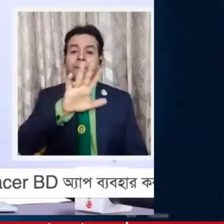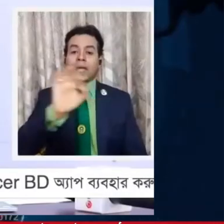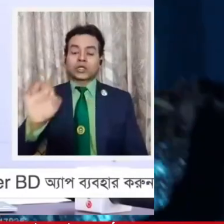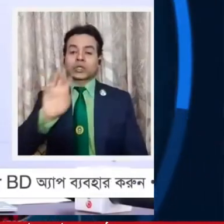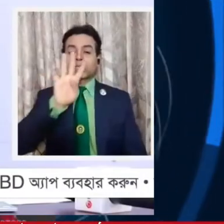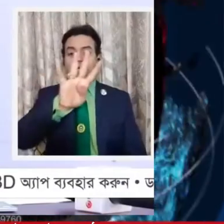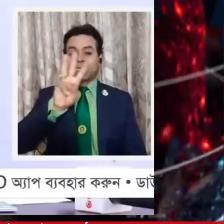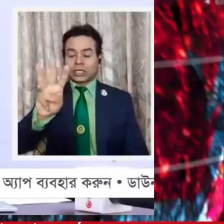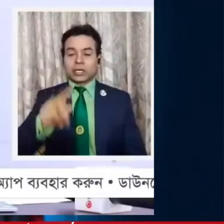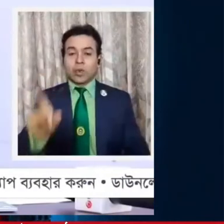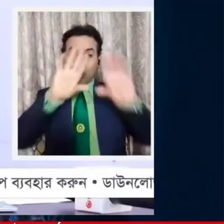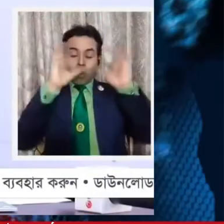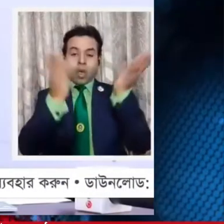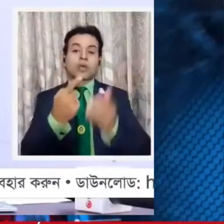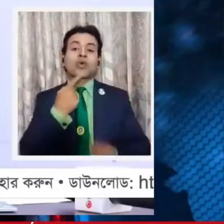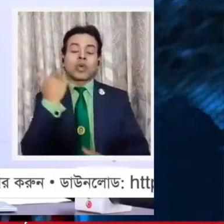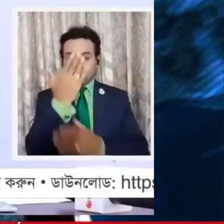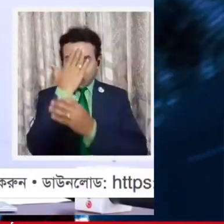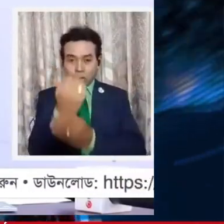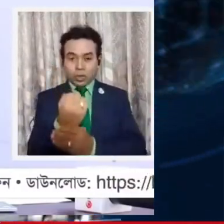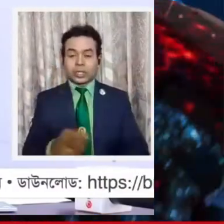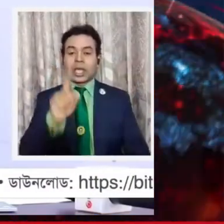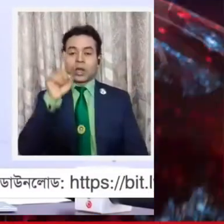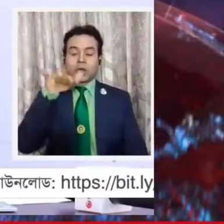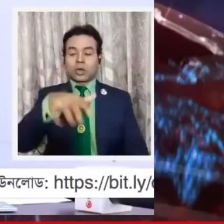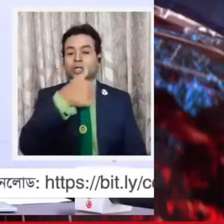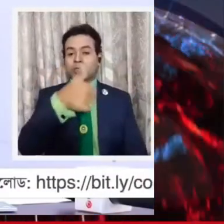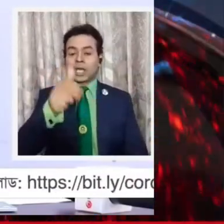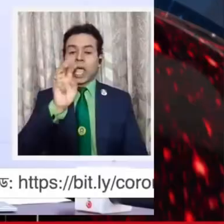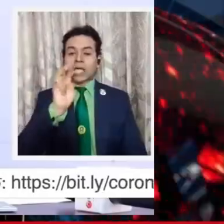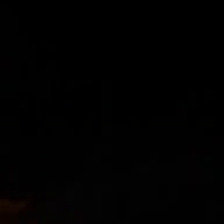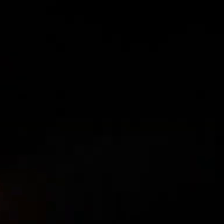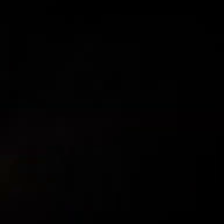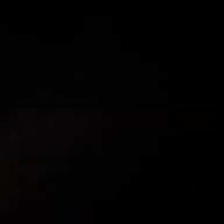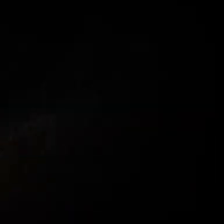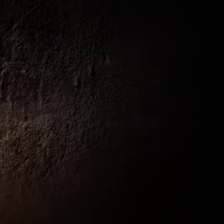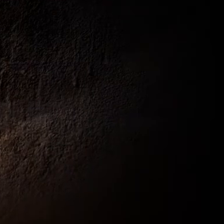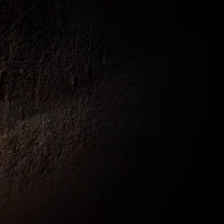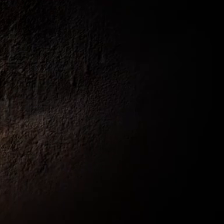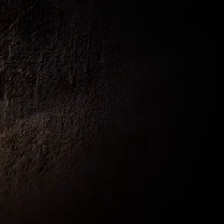পূর্ব এশিয়ায় 24 ঘন্টায় 636 জন এবং এ পর্যন্ত 33,543 জন।